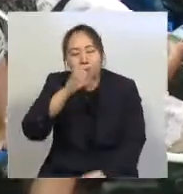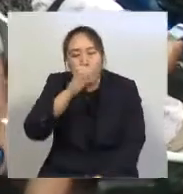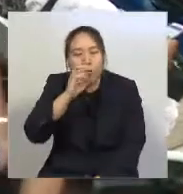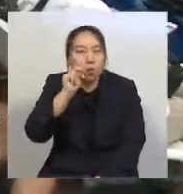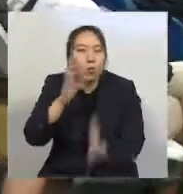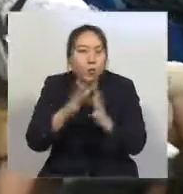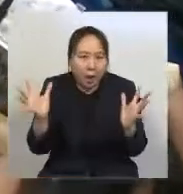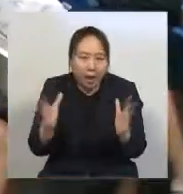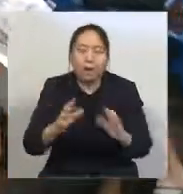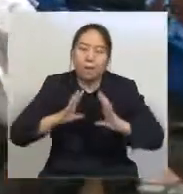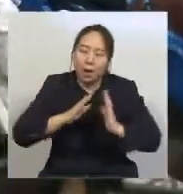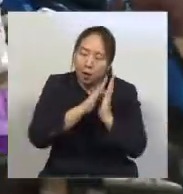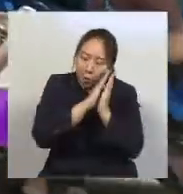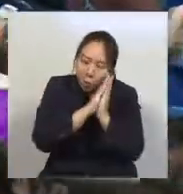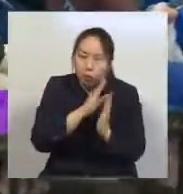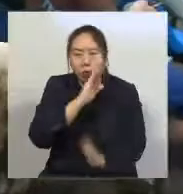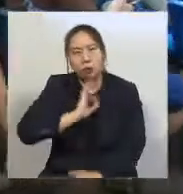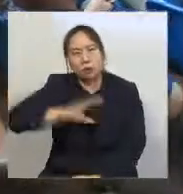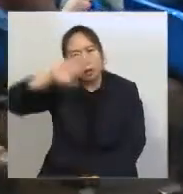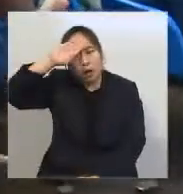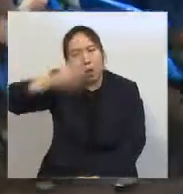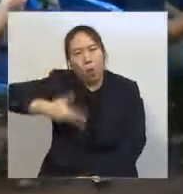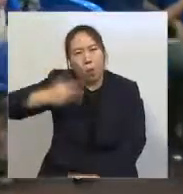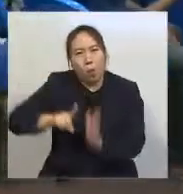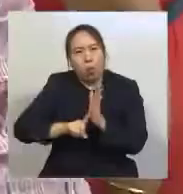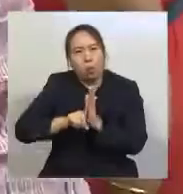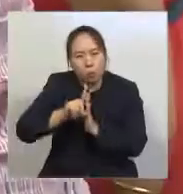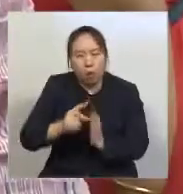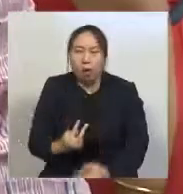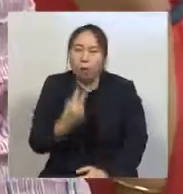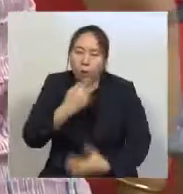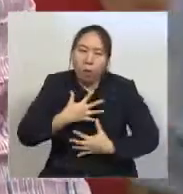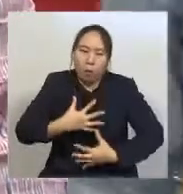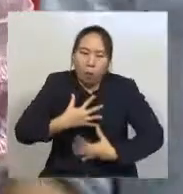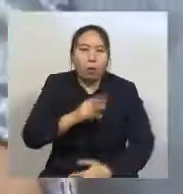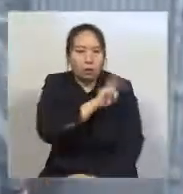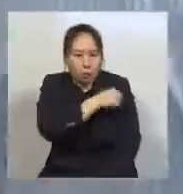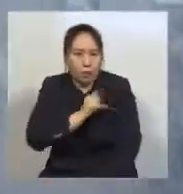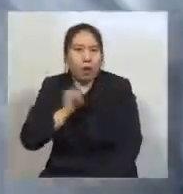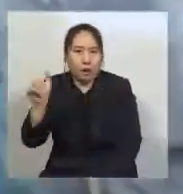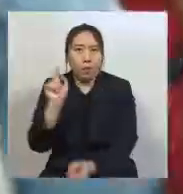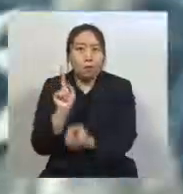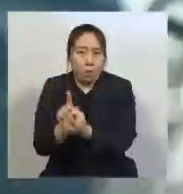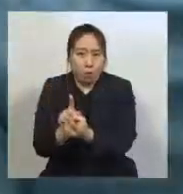ถ้ามีไข้สูงอ่อนเพลียหรือว่าหายใจหอบเหนื่อยควรไปพบแพทย์เพื่อรับการตรวจรักษานะคะท